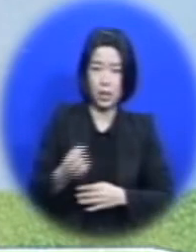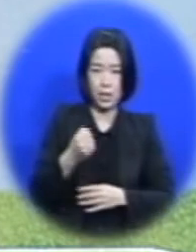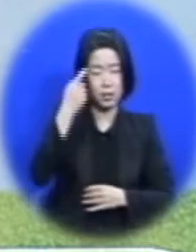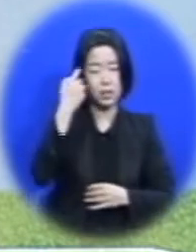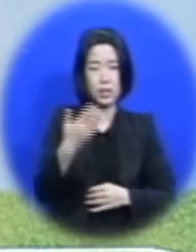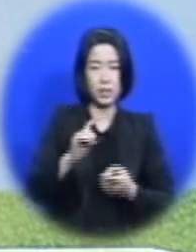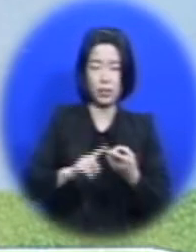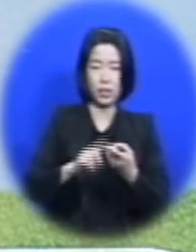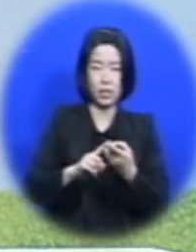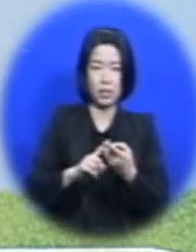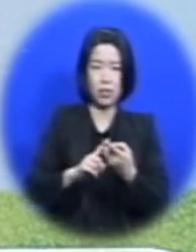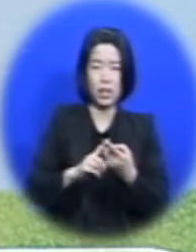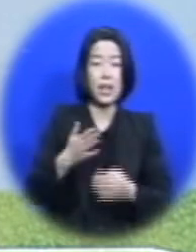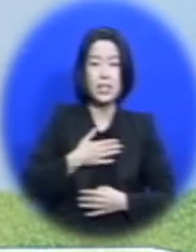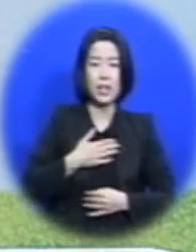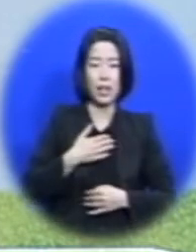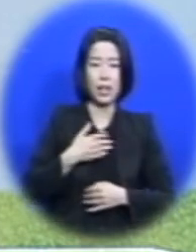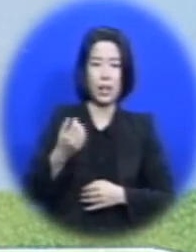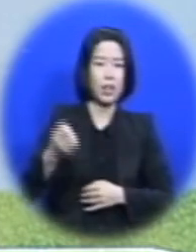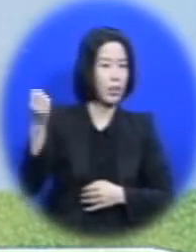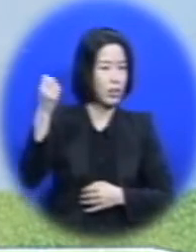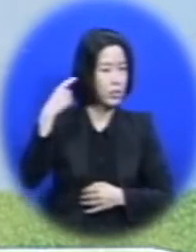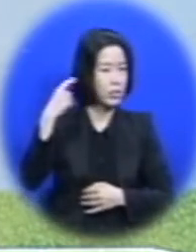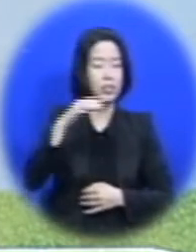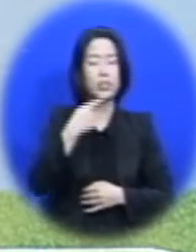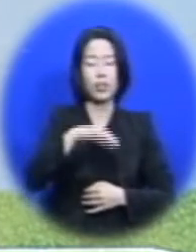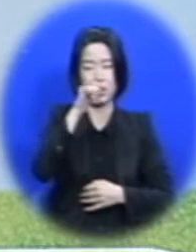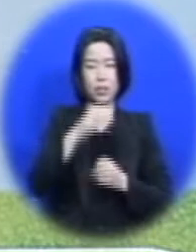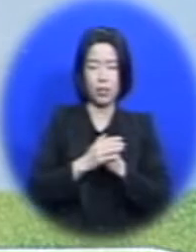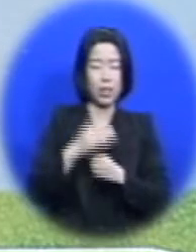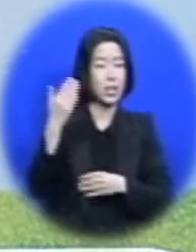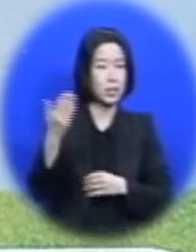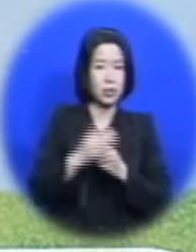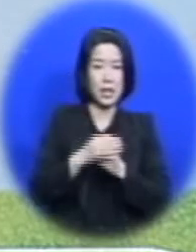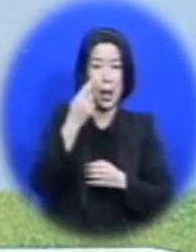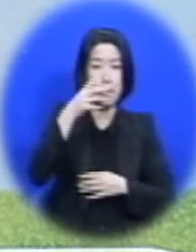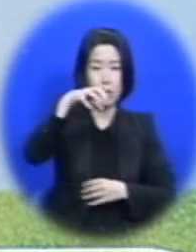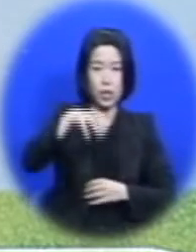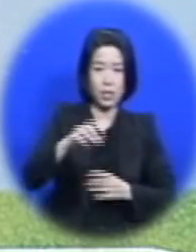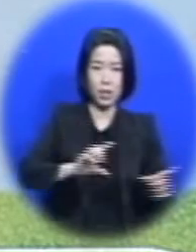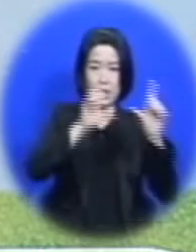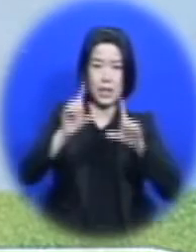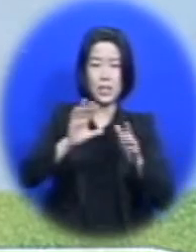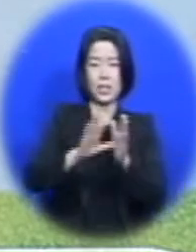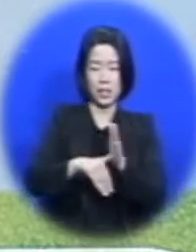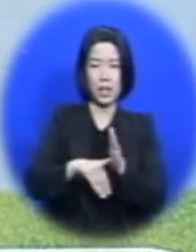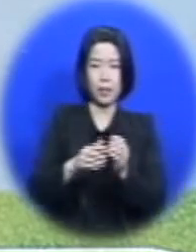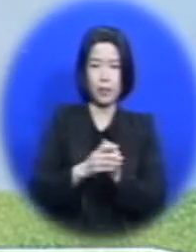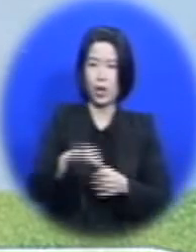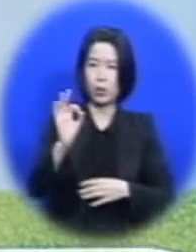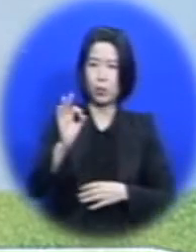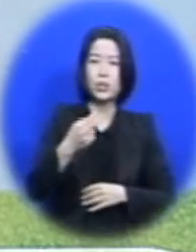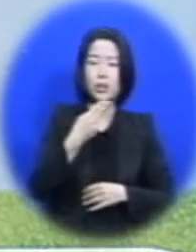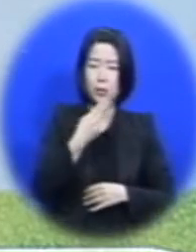그분에 대해서 제가 전에 들었어요 그분이 미국에서 사실 때 돈이